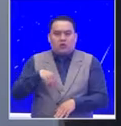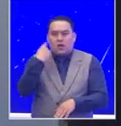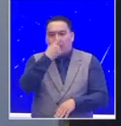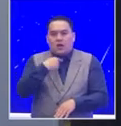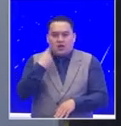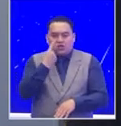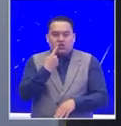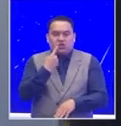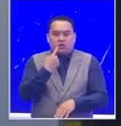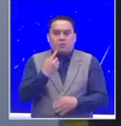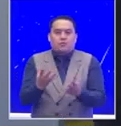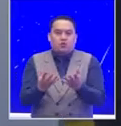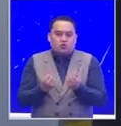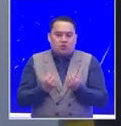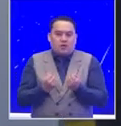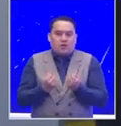личные данные получателя.